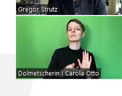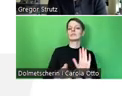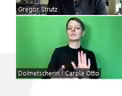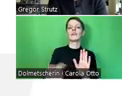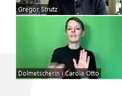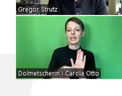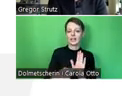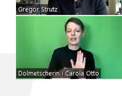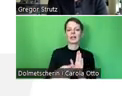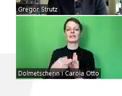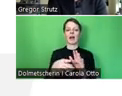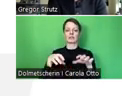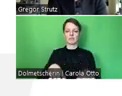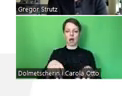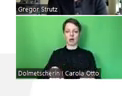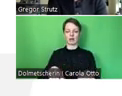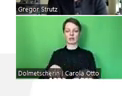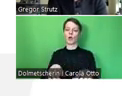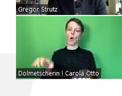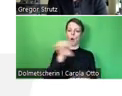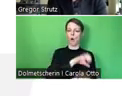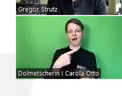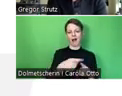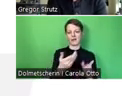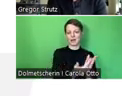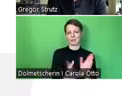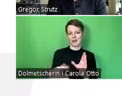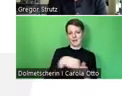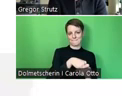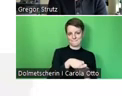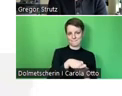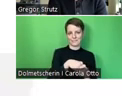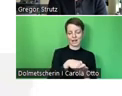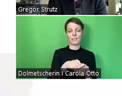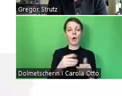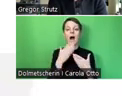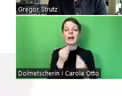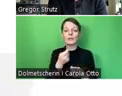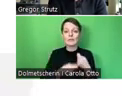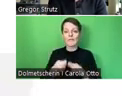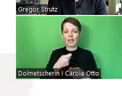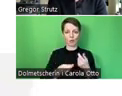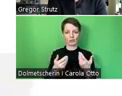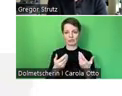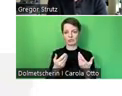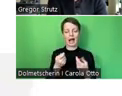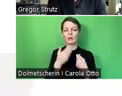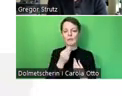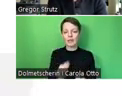wird von Best-Practice-Beispielen europaweit, aber eben auch Handlungsempfehlungen und diversen